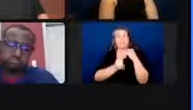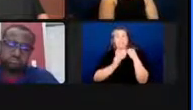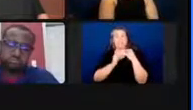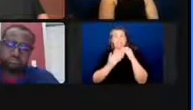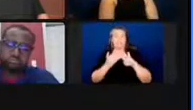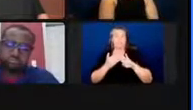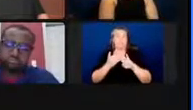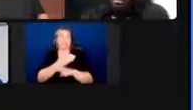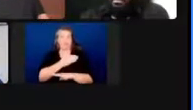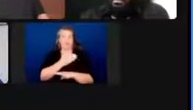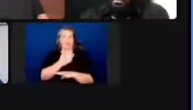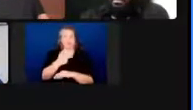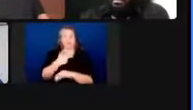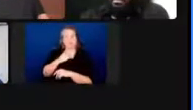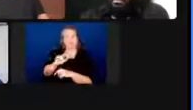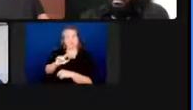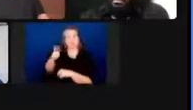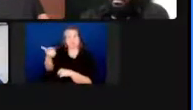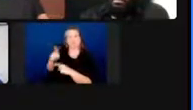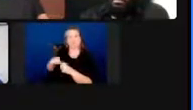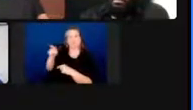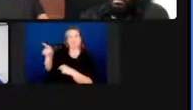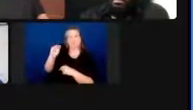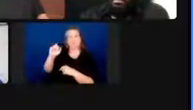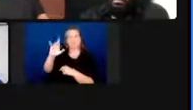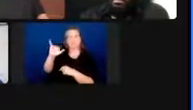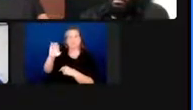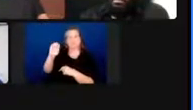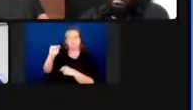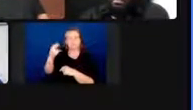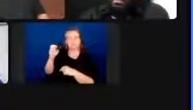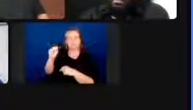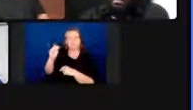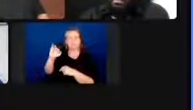mbele. Na sasa ningependa kuzungumzia